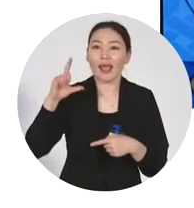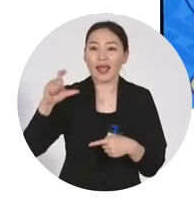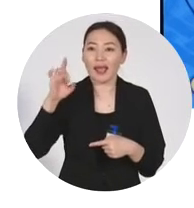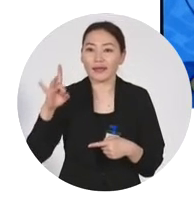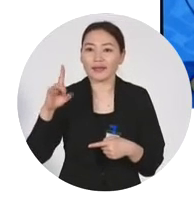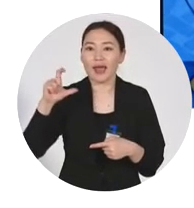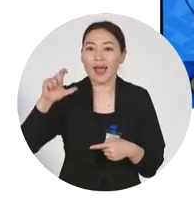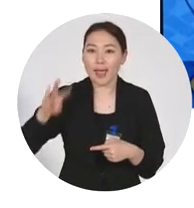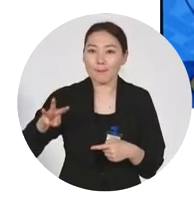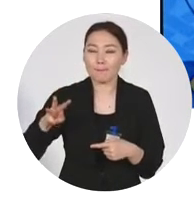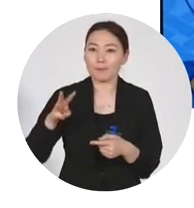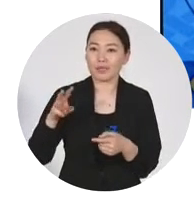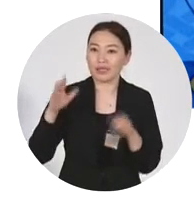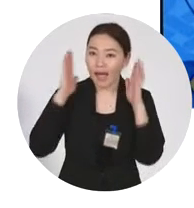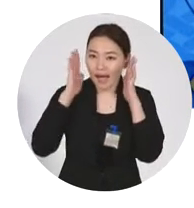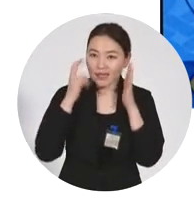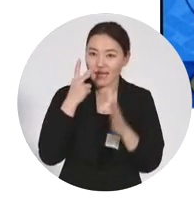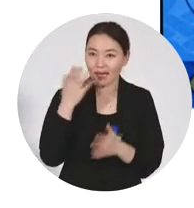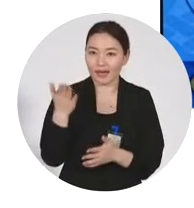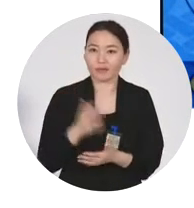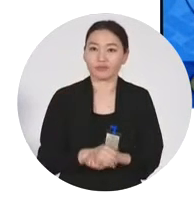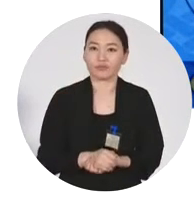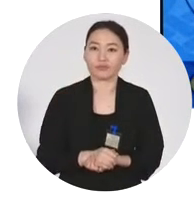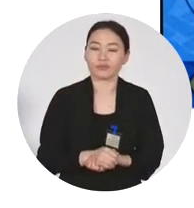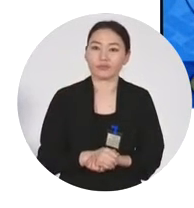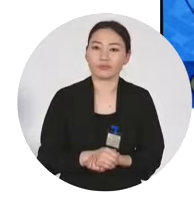За мөн дээрх дөрмөөс үзвэл